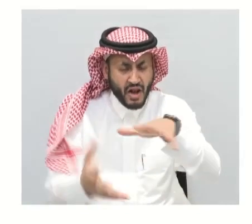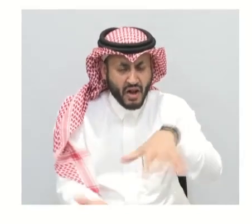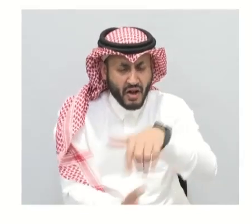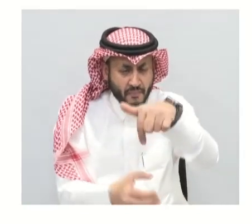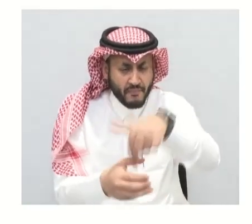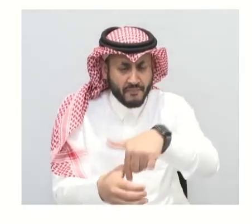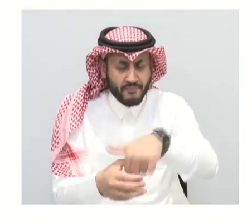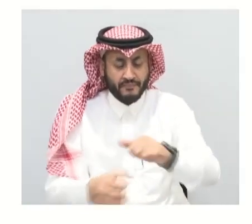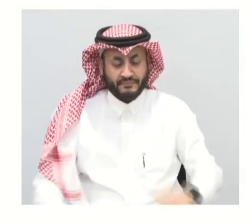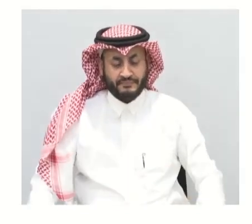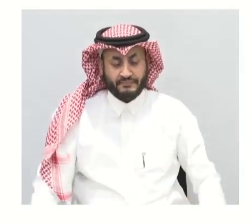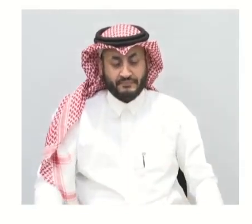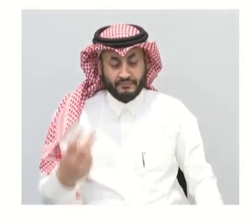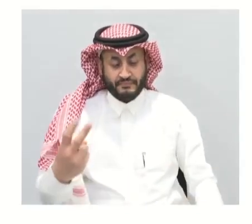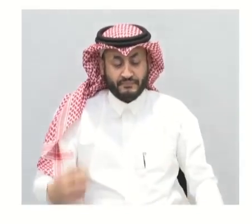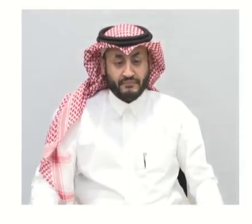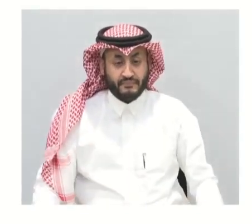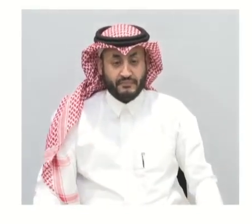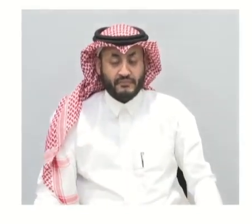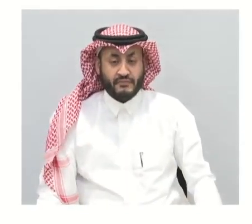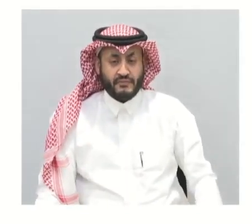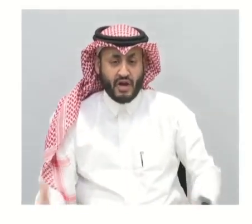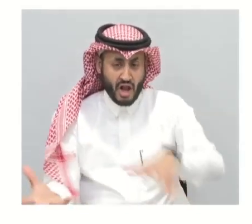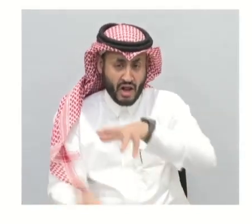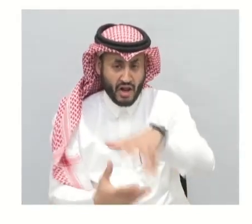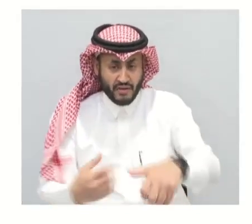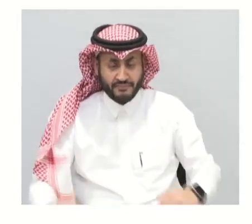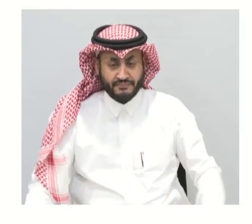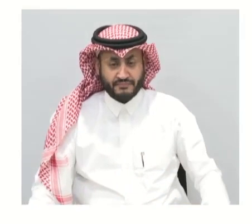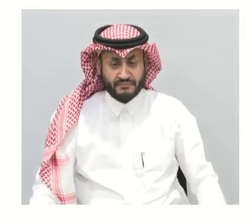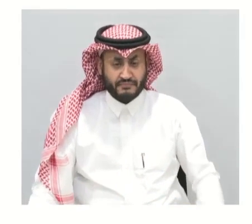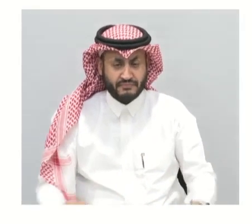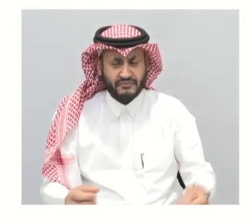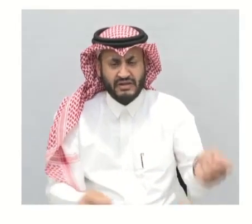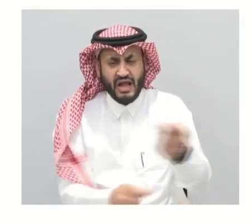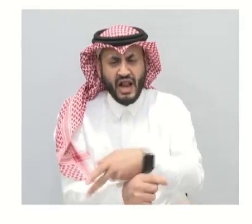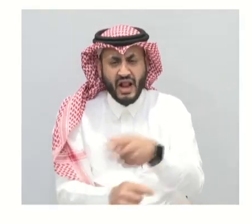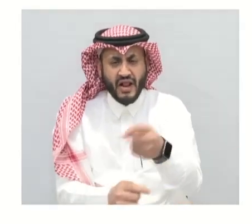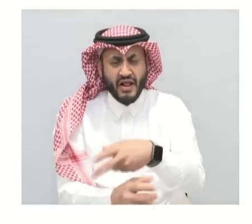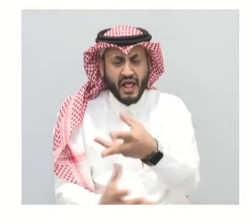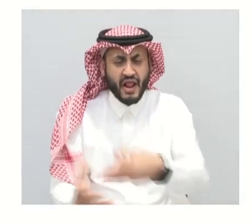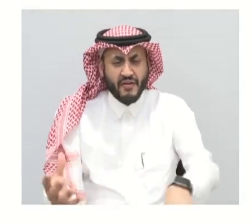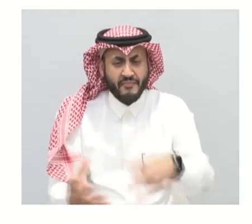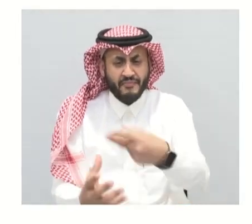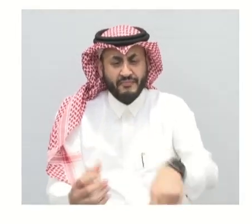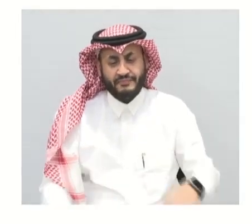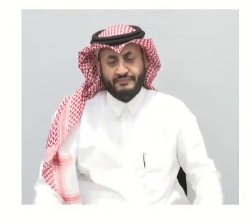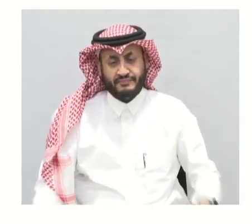الارض اضافه الى الكتله الحيويه والتي نحصل عليها من مخلفات الحيوانات